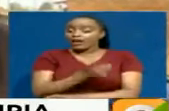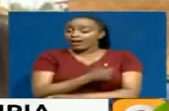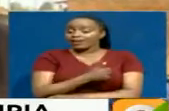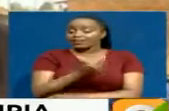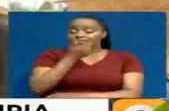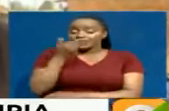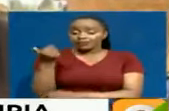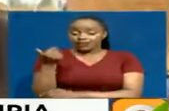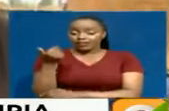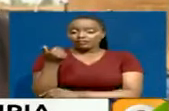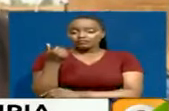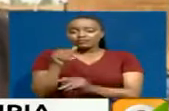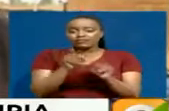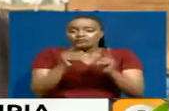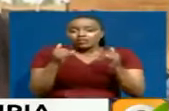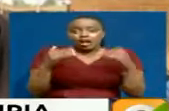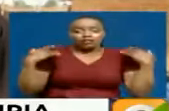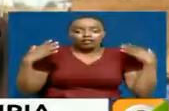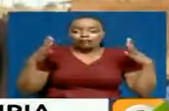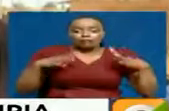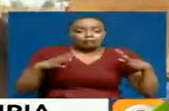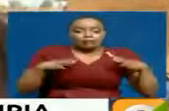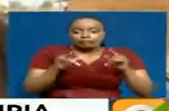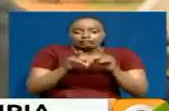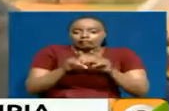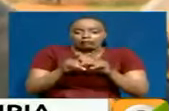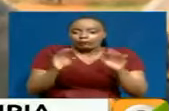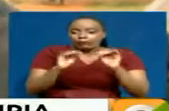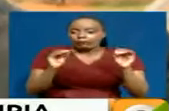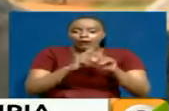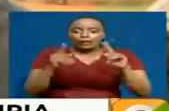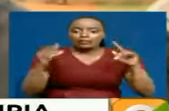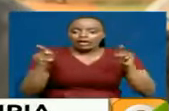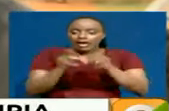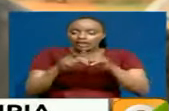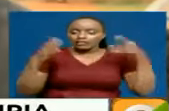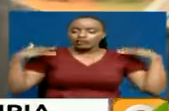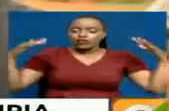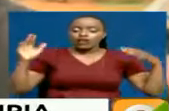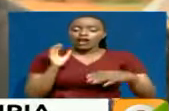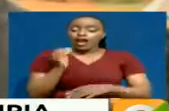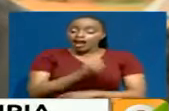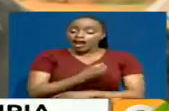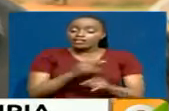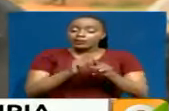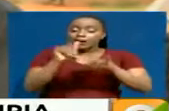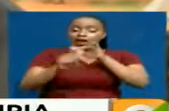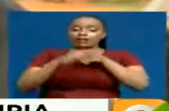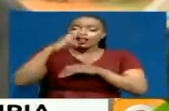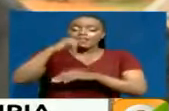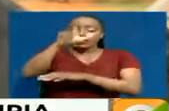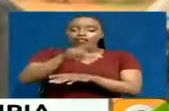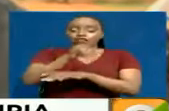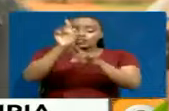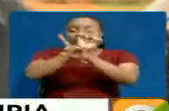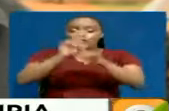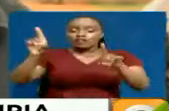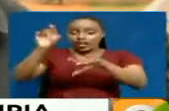kuwa ni kama ndege ya Mungu sasa. Sisi ni kama ndege ya Mungu sasa. Ol Moran sisi sote tuko katika Red Cross, tuko Deliverance